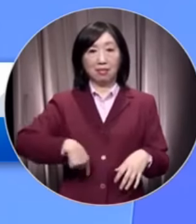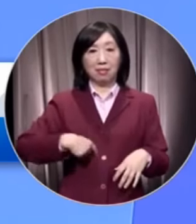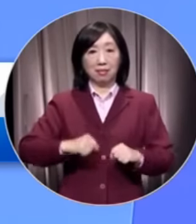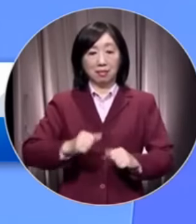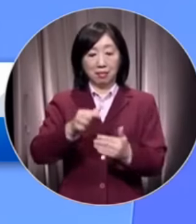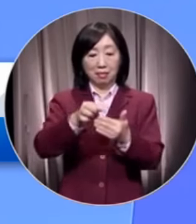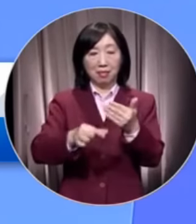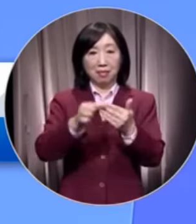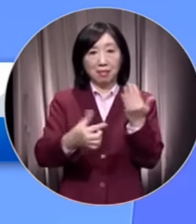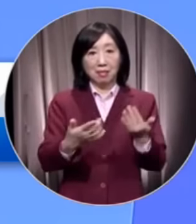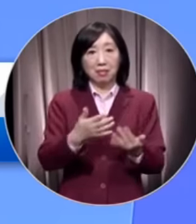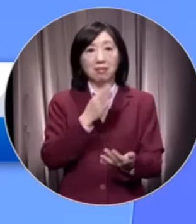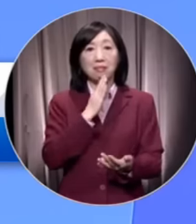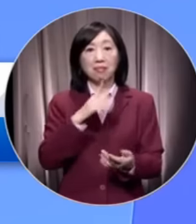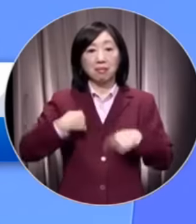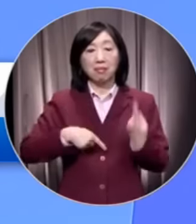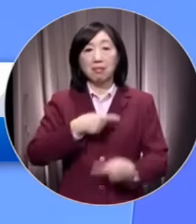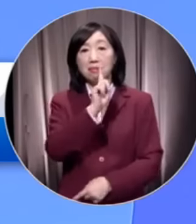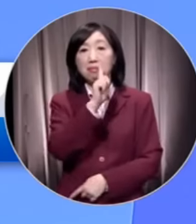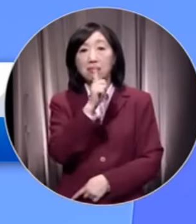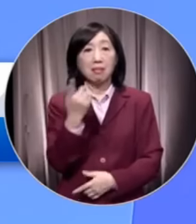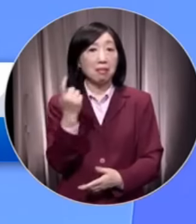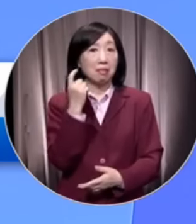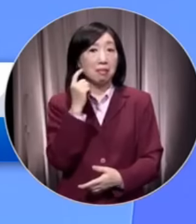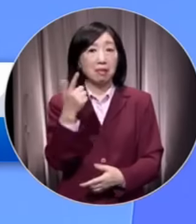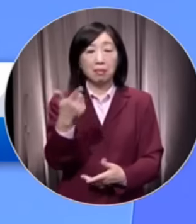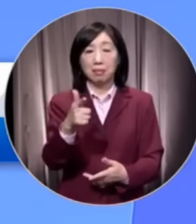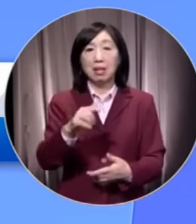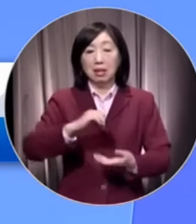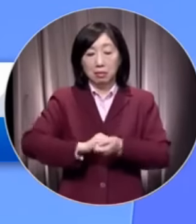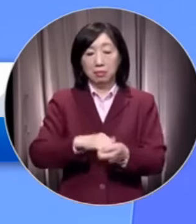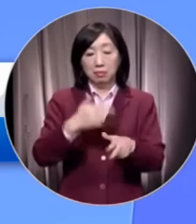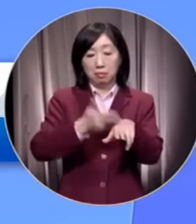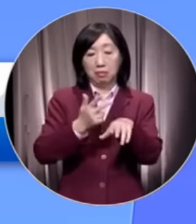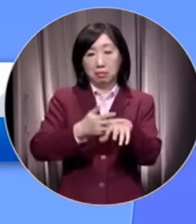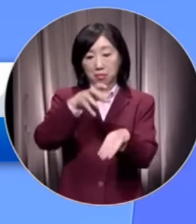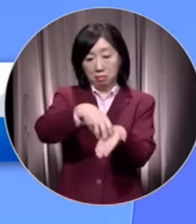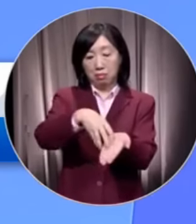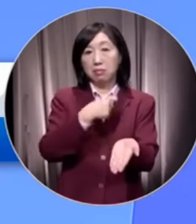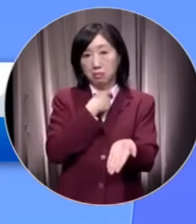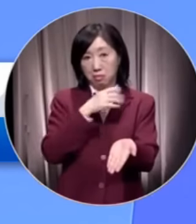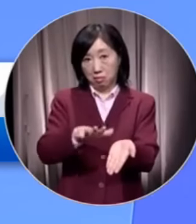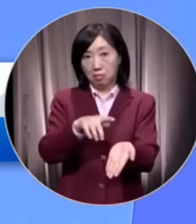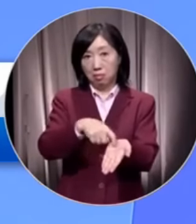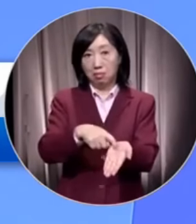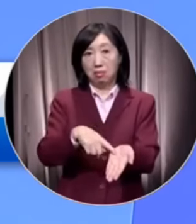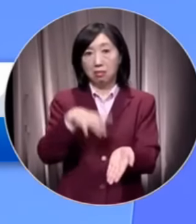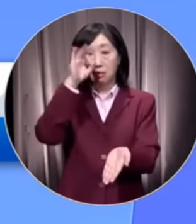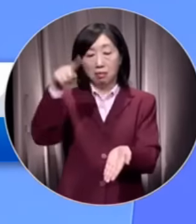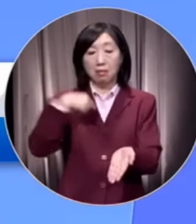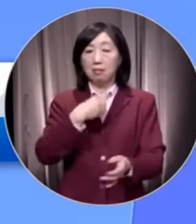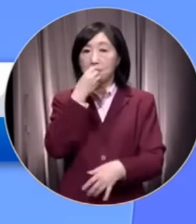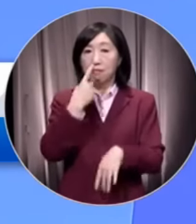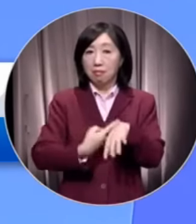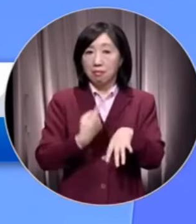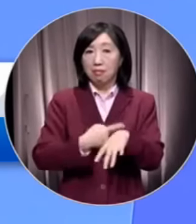健康标准不是随口讲讲，一定要有科学的根据，根据我们的饮食习惯来定定，我想这才是一个理性